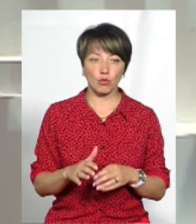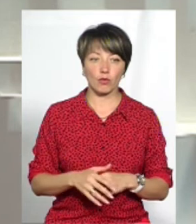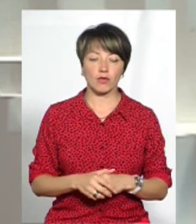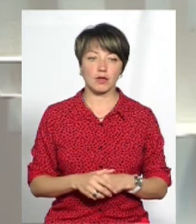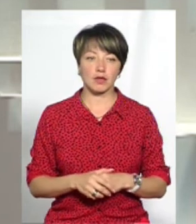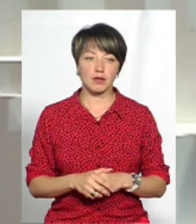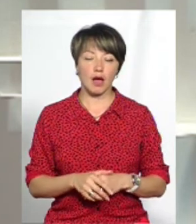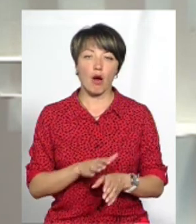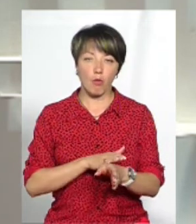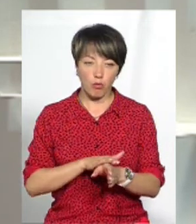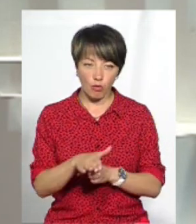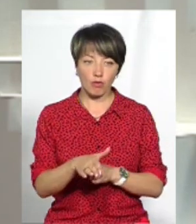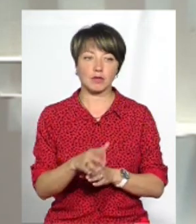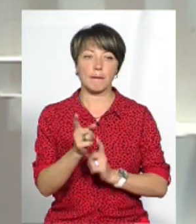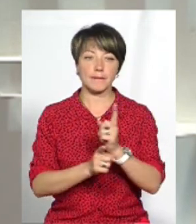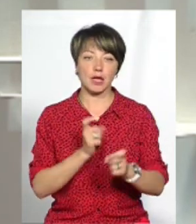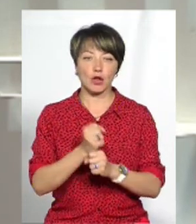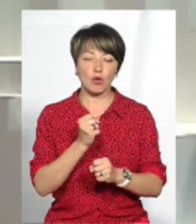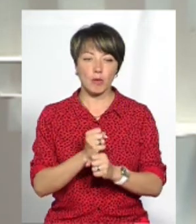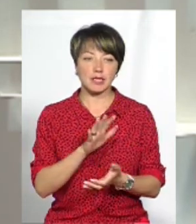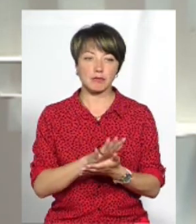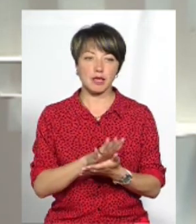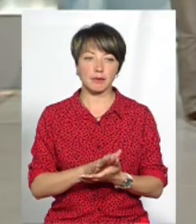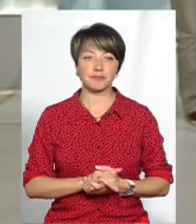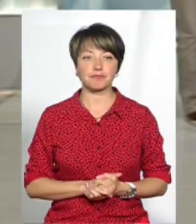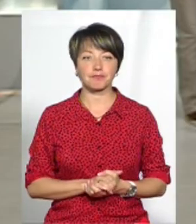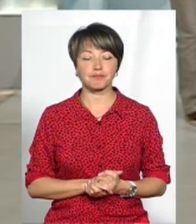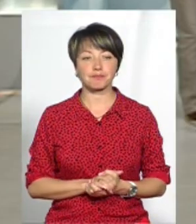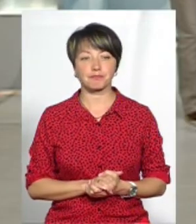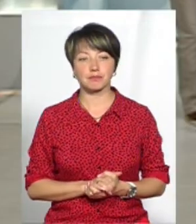а повна переробка сміття.